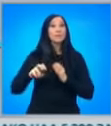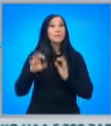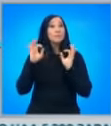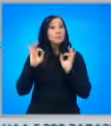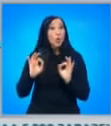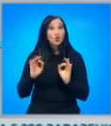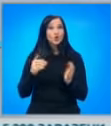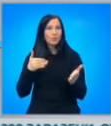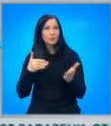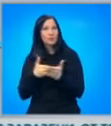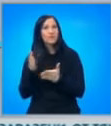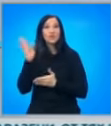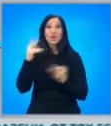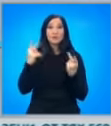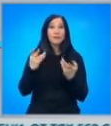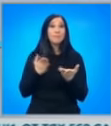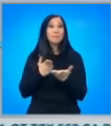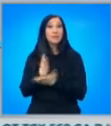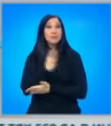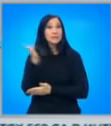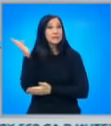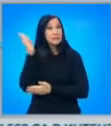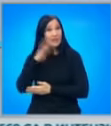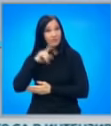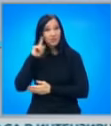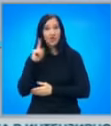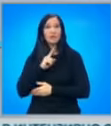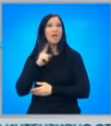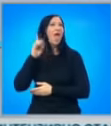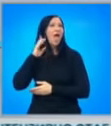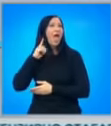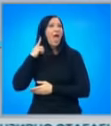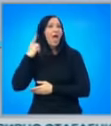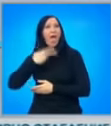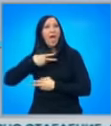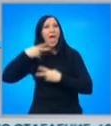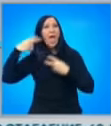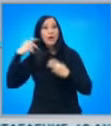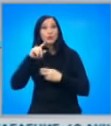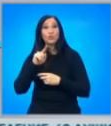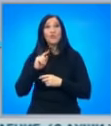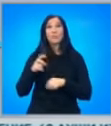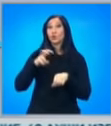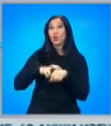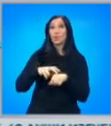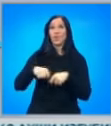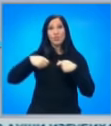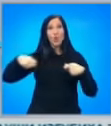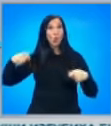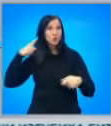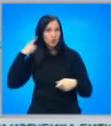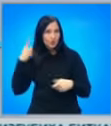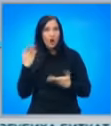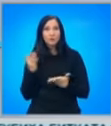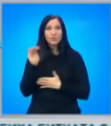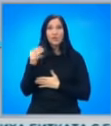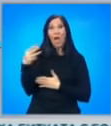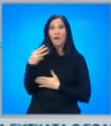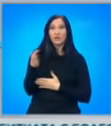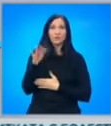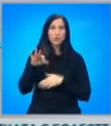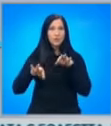Но точните мотиви ще научим през следващите дни. Ехото от казуса Джокович още дълго ще отеква. А какъв ще е ефектът върху